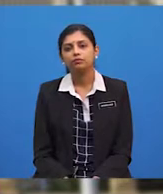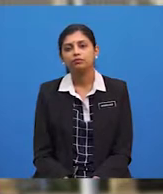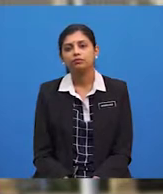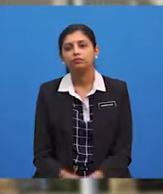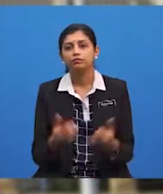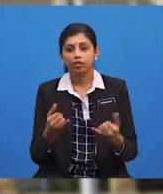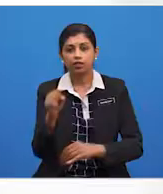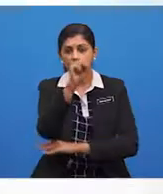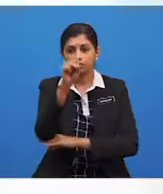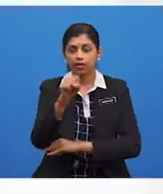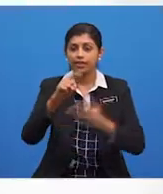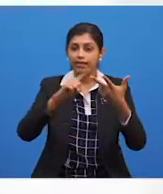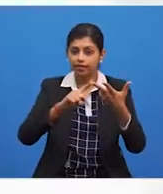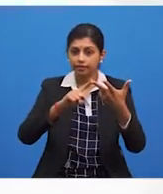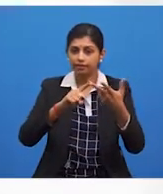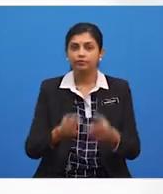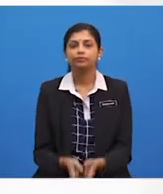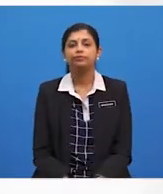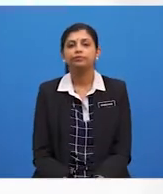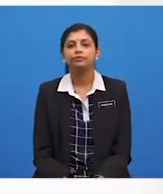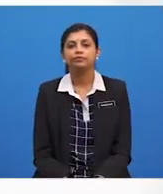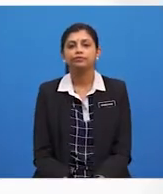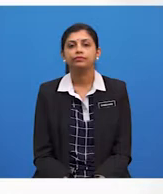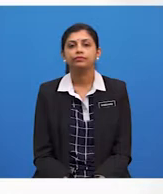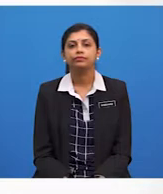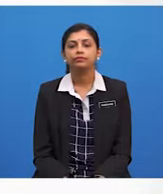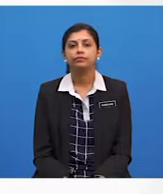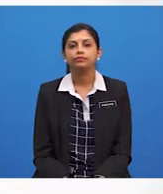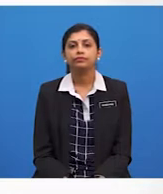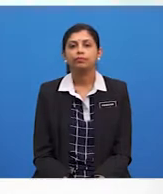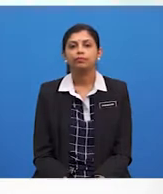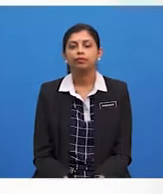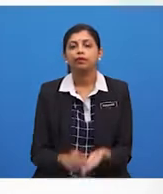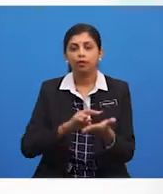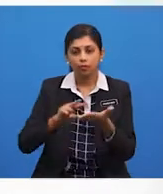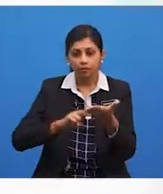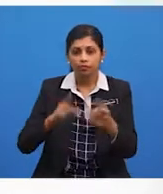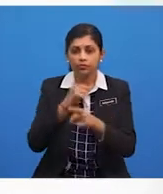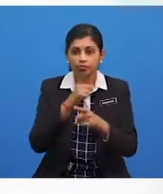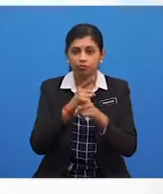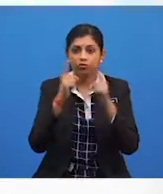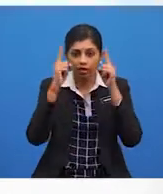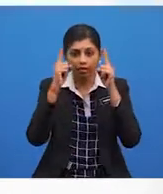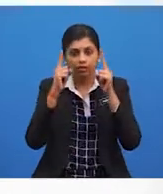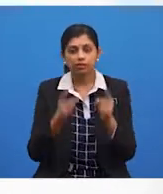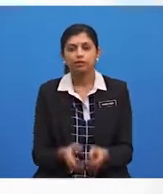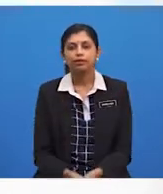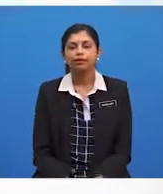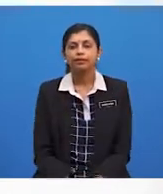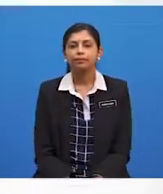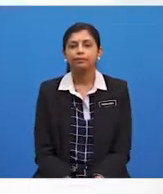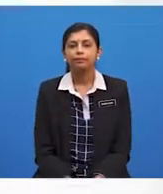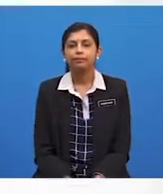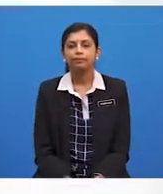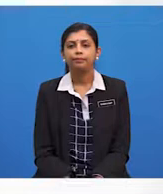yang ketiga pula. Yang manakah pindaan dalam Perlembagaan Persekutuan yang memerlukan persetujuan